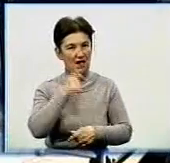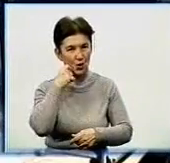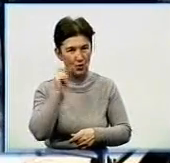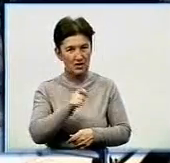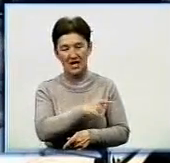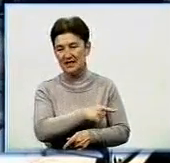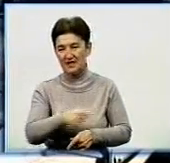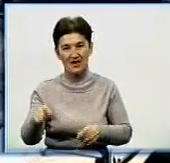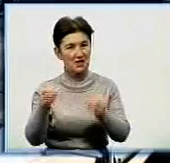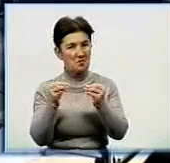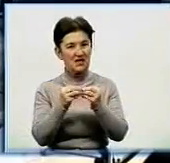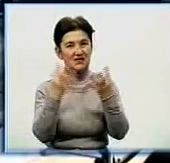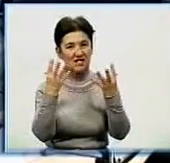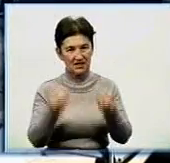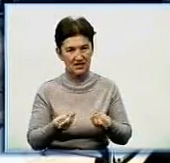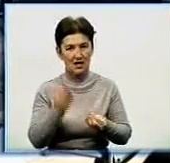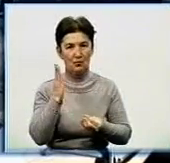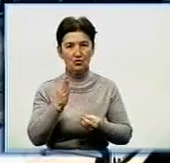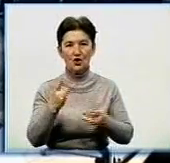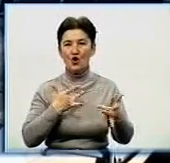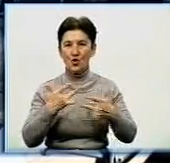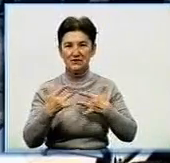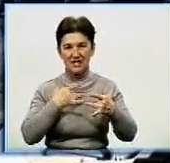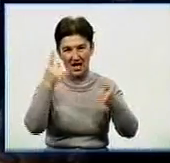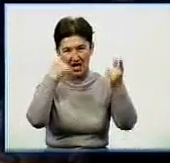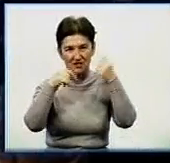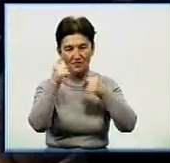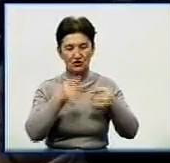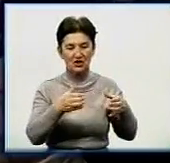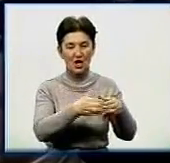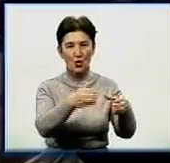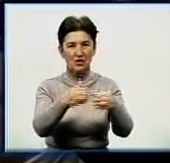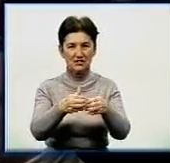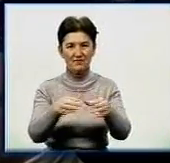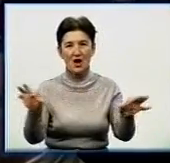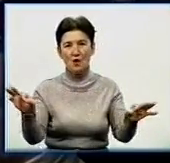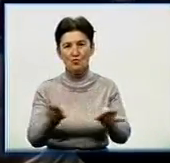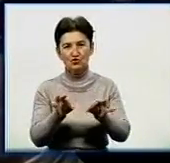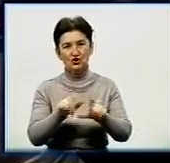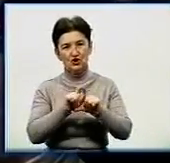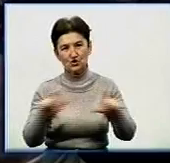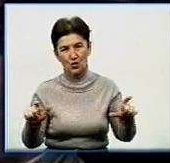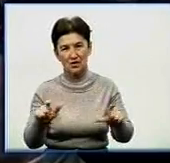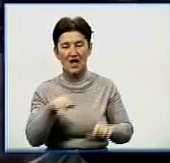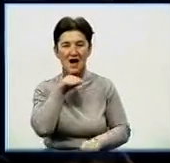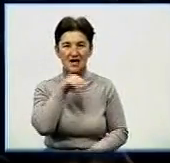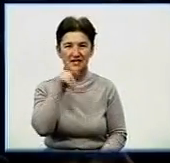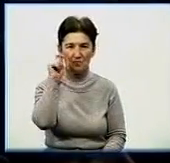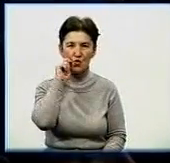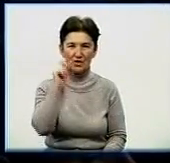триватиме 10 днів. В його рамках відбудуться концерти творчих колективів музичних шкіл та студентів музичних академій